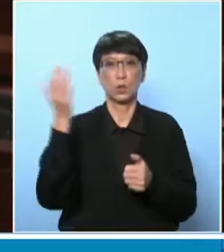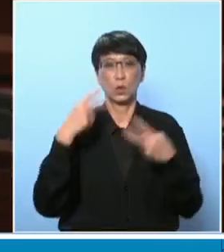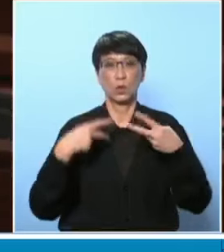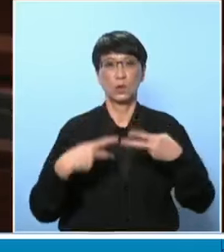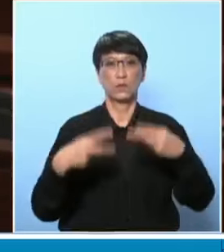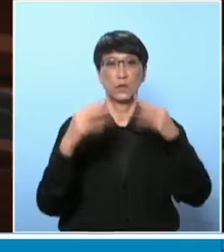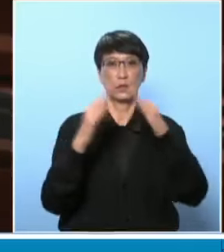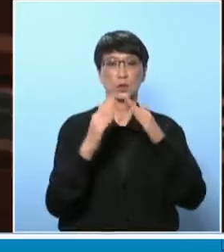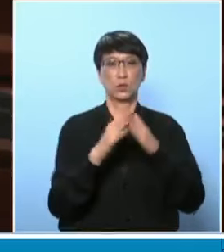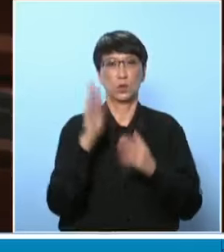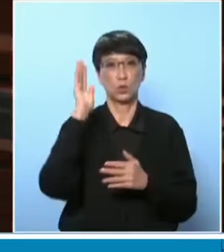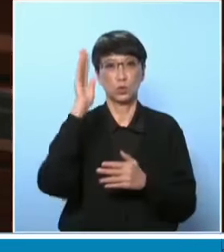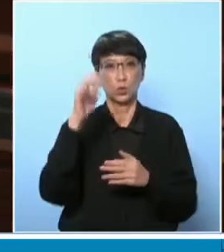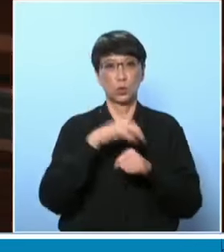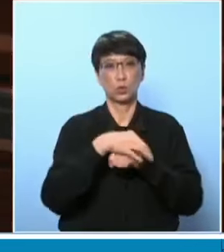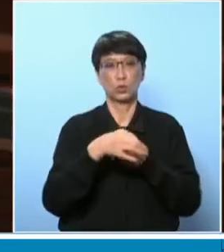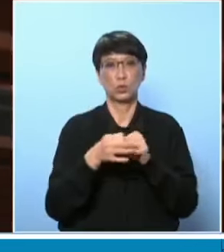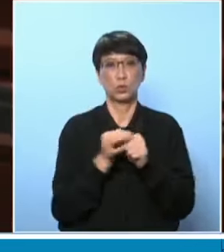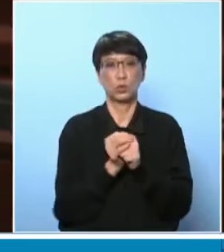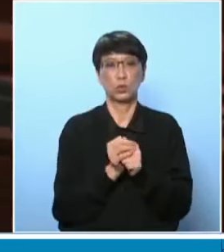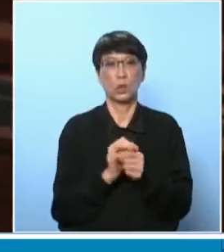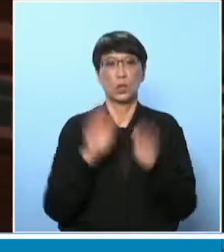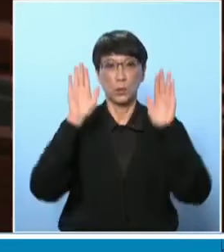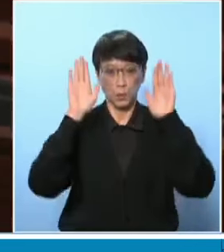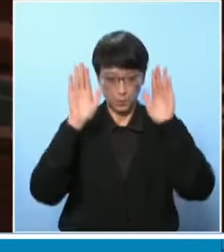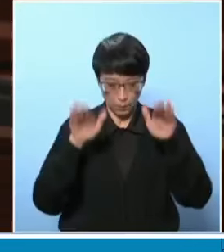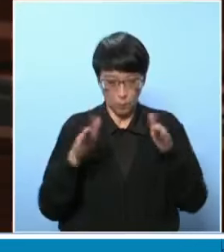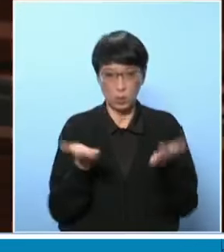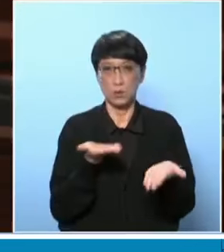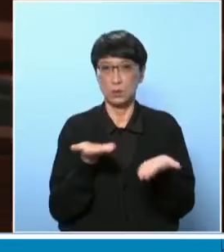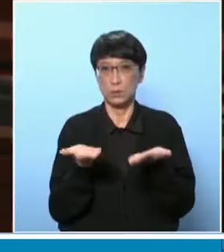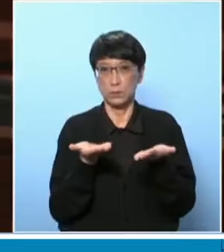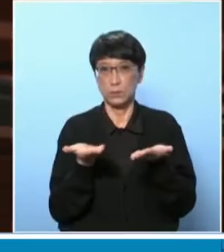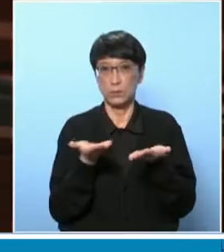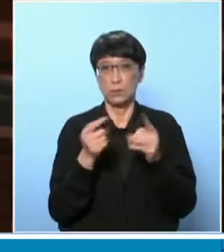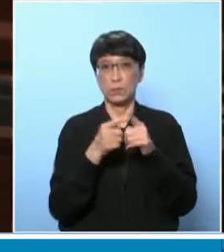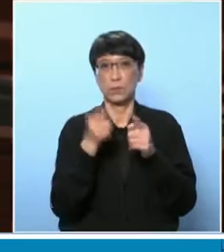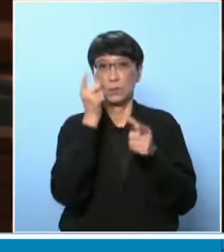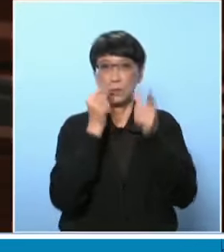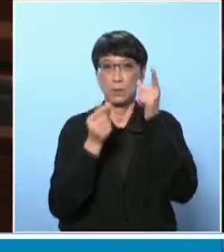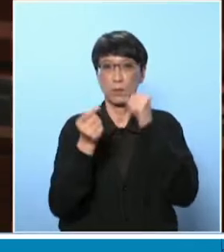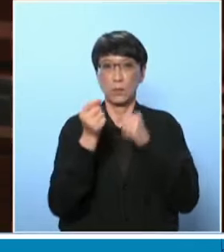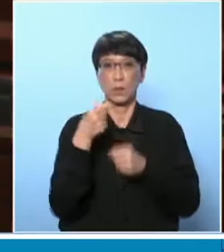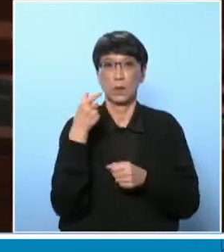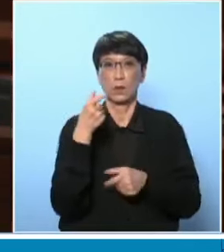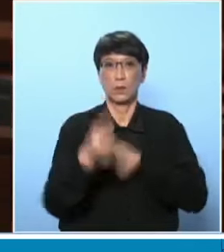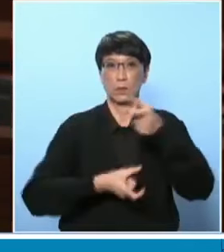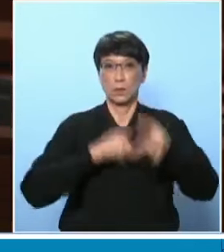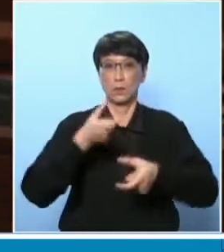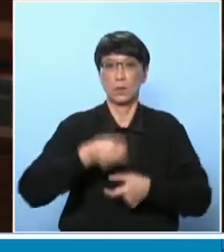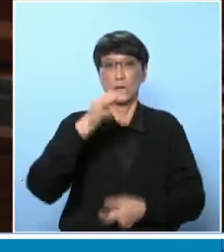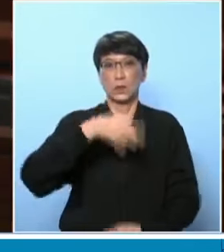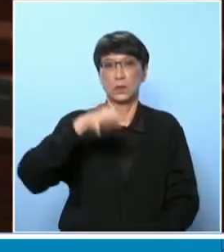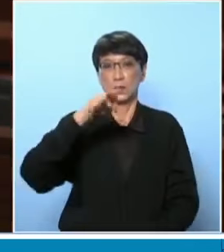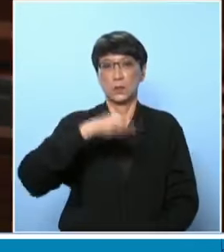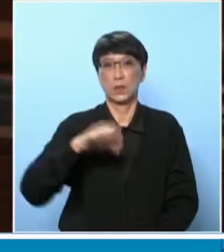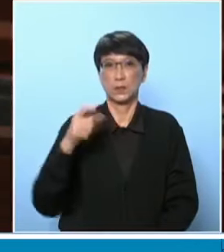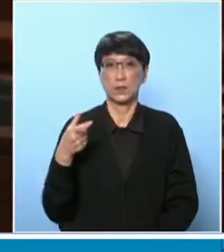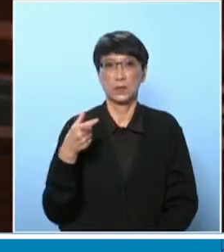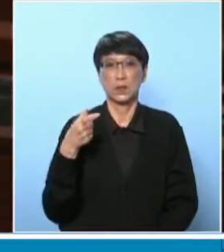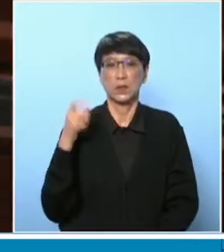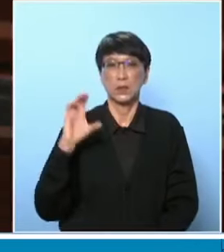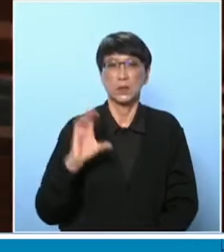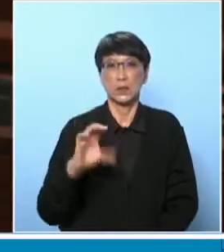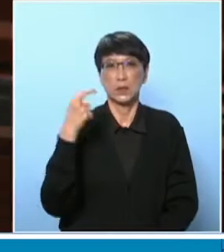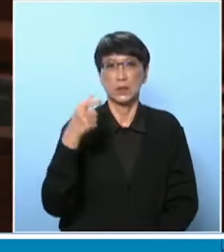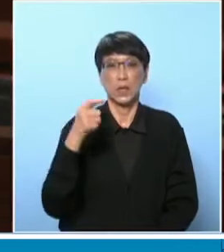在未來全球穆斯林旅遊的消費增長是可以達到3000億美元，而當